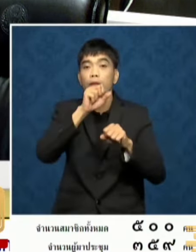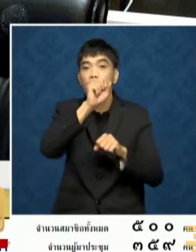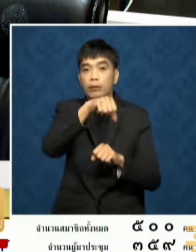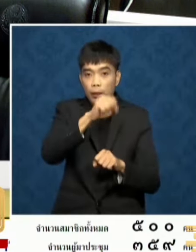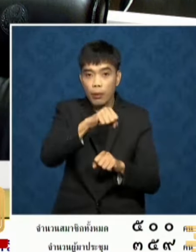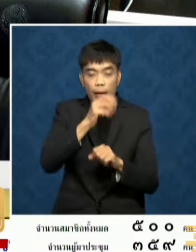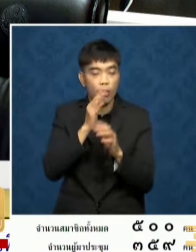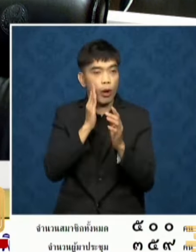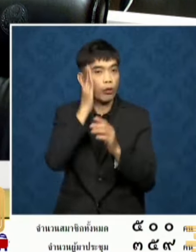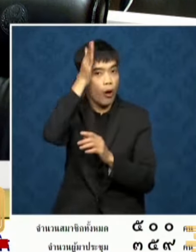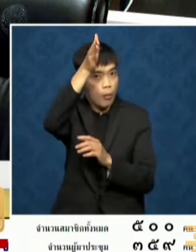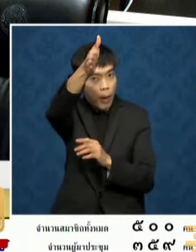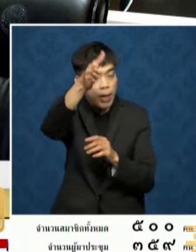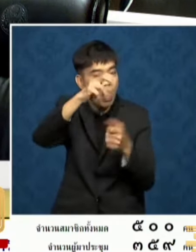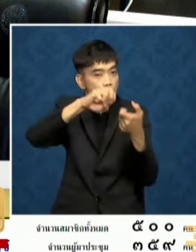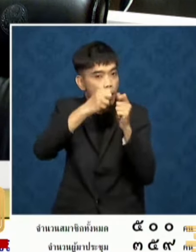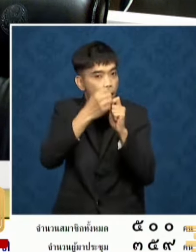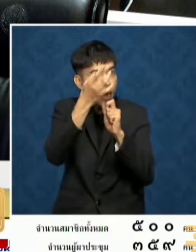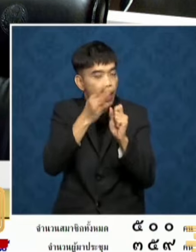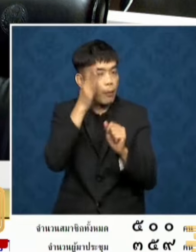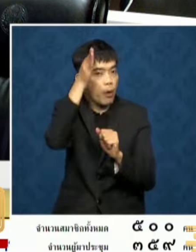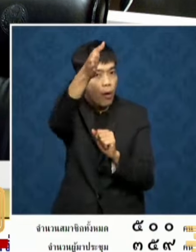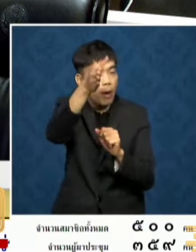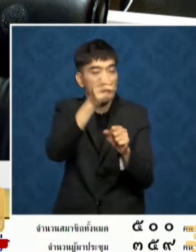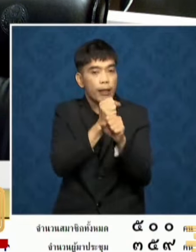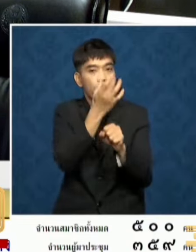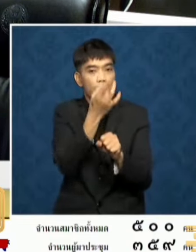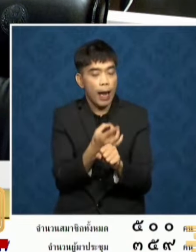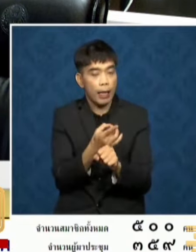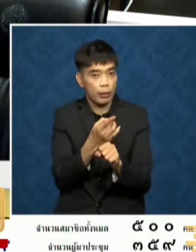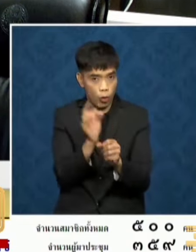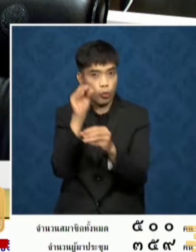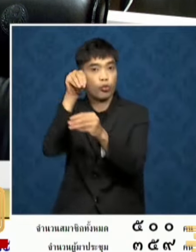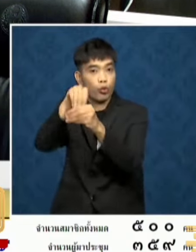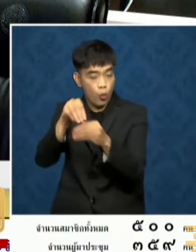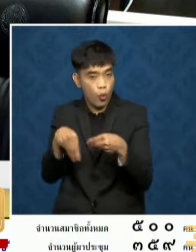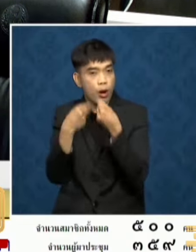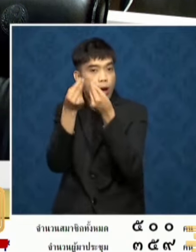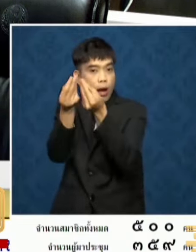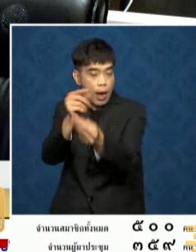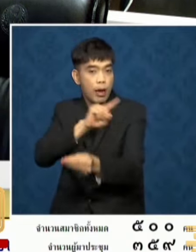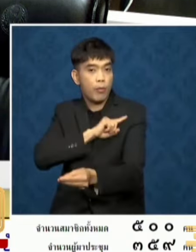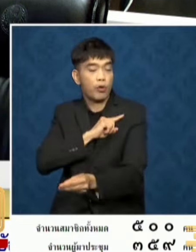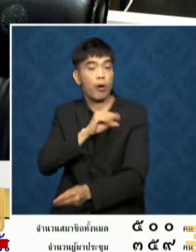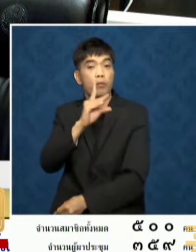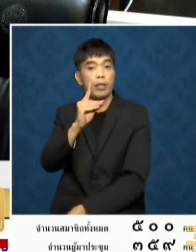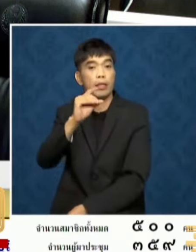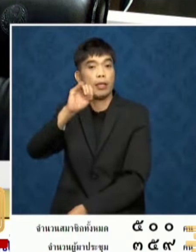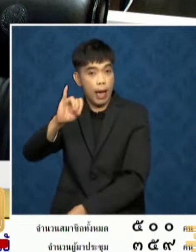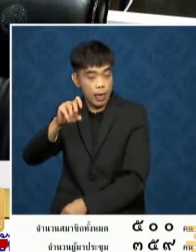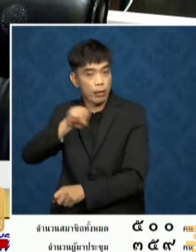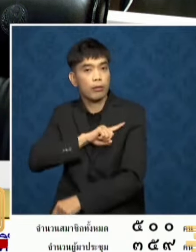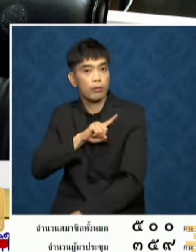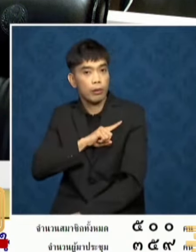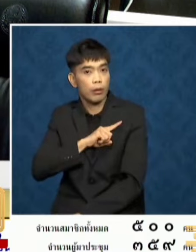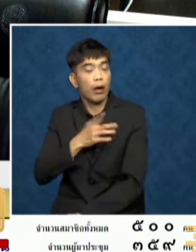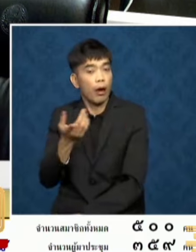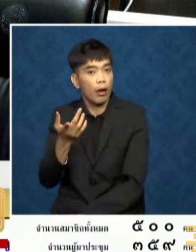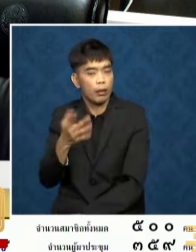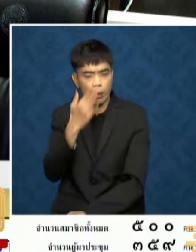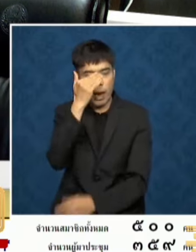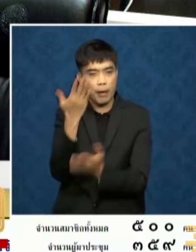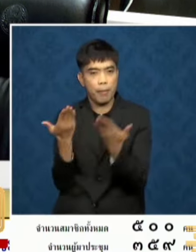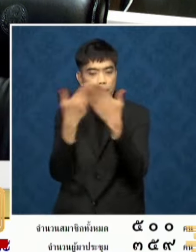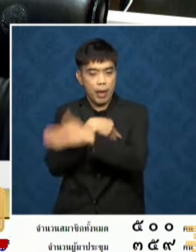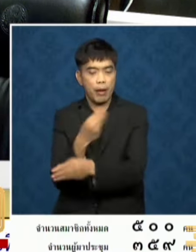คาดการอนาคตต่างๆควรอยู่กับ BDI ไหมครับสถาบันข้อมูลขนาดใหญ่ตั้งมาทำไมครับโครงการนี้ทำไมไม่ไปอยู่กับ BDI ทำไมอยู่กับ EDA